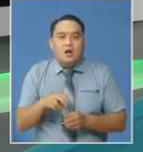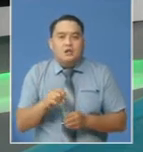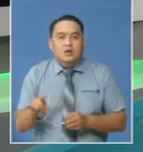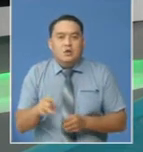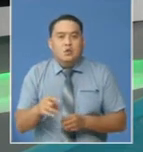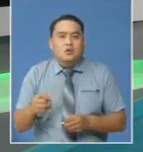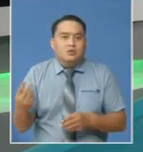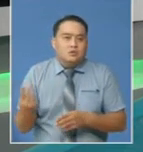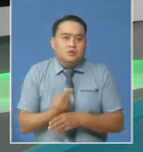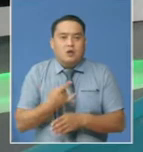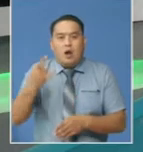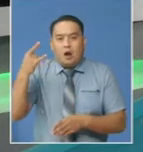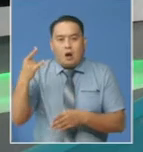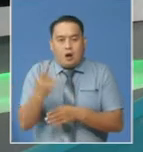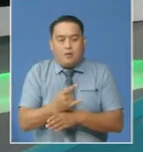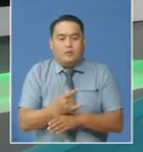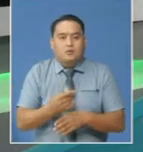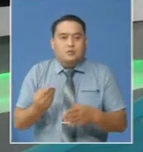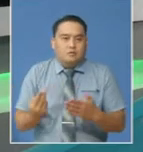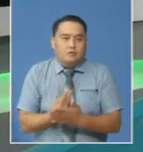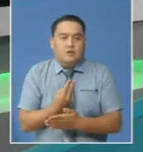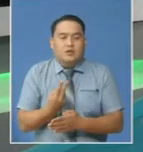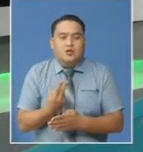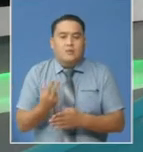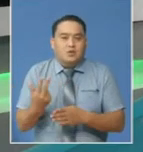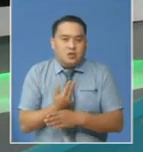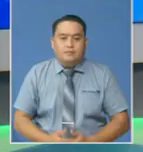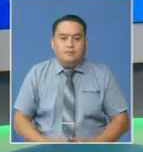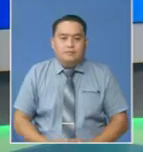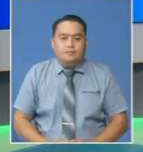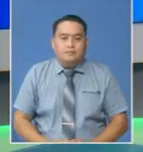районе упал самолет Технам-2002.